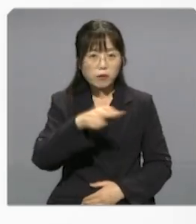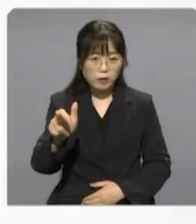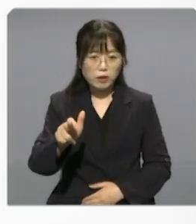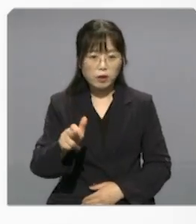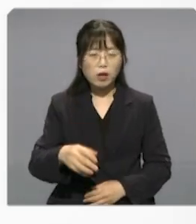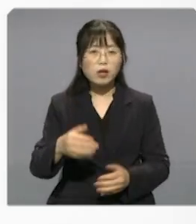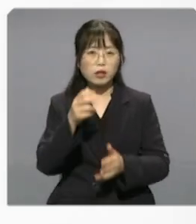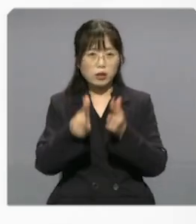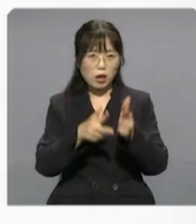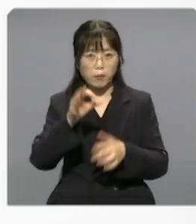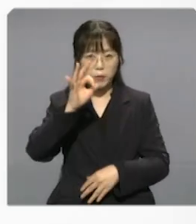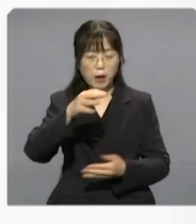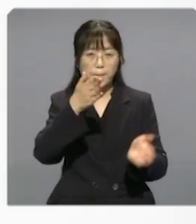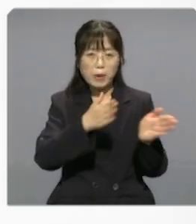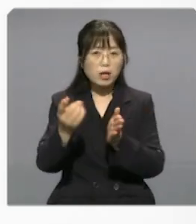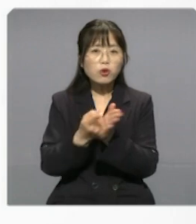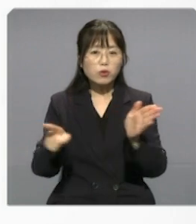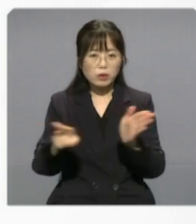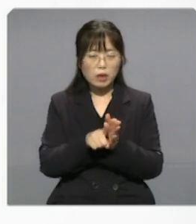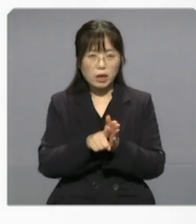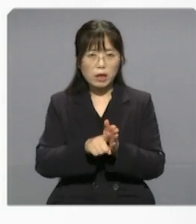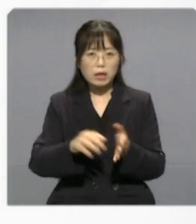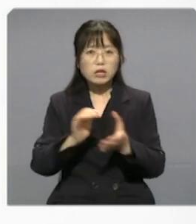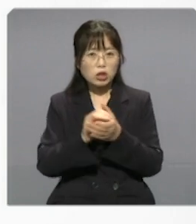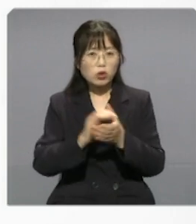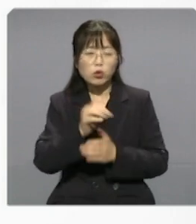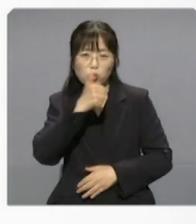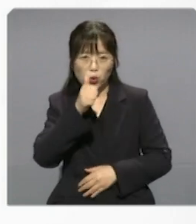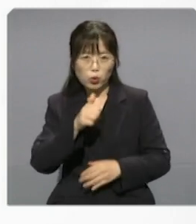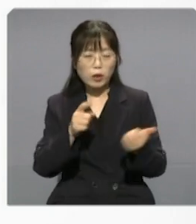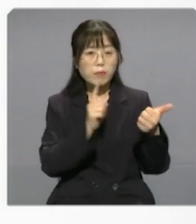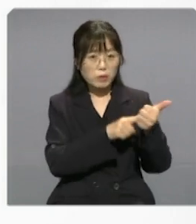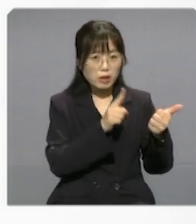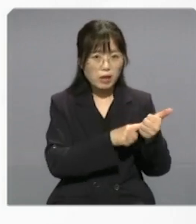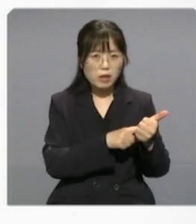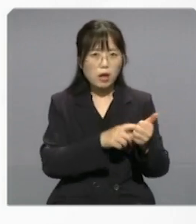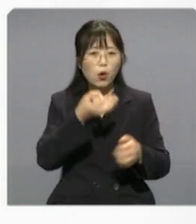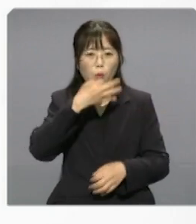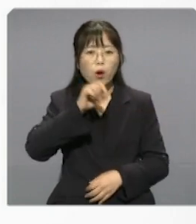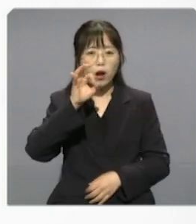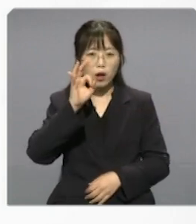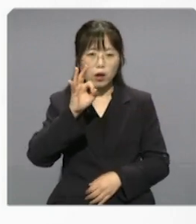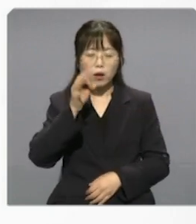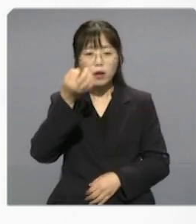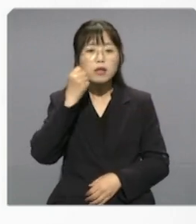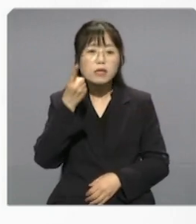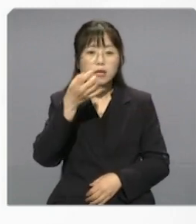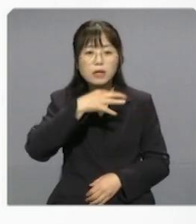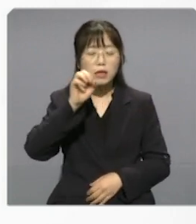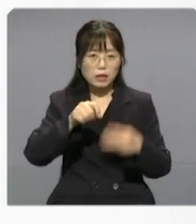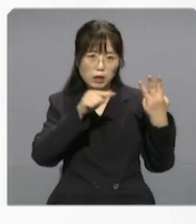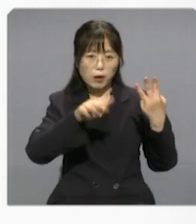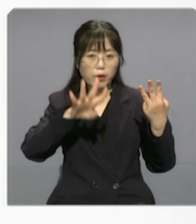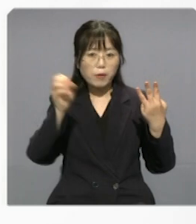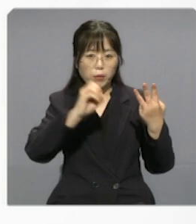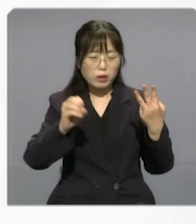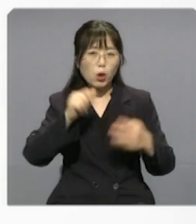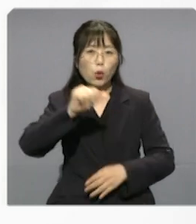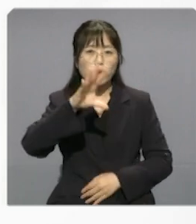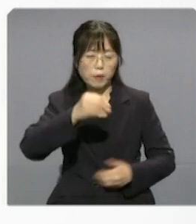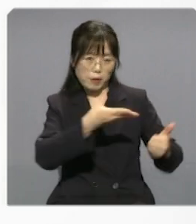2017년 사업 자금 마련을 위해 지인 소개로 만난 B씨에게 월이자 3, 4%대로 5천만 원을